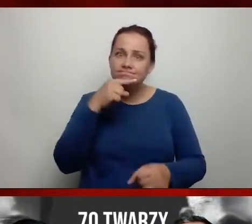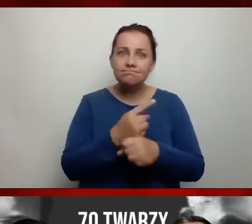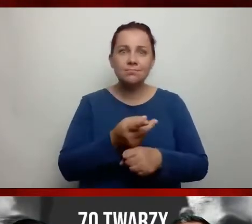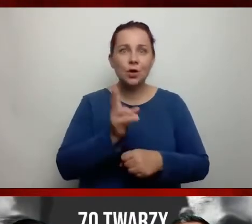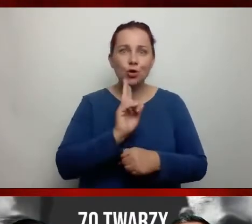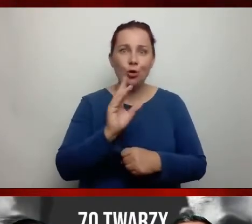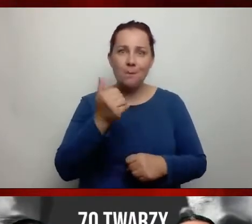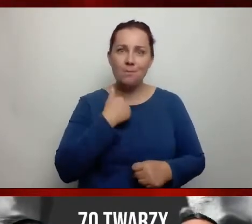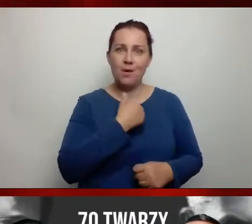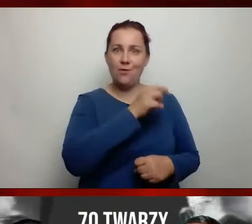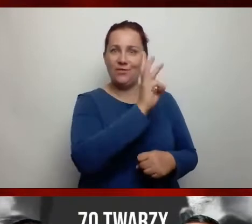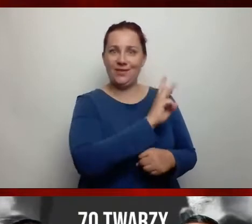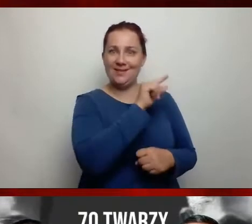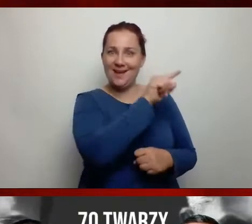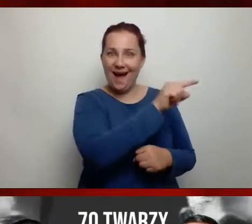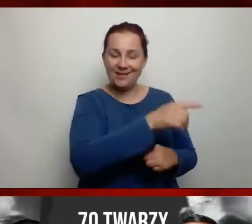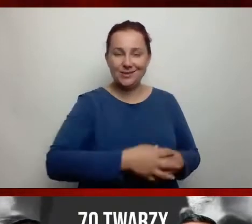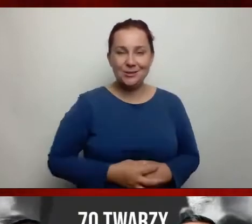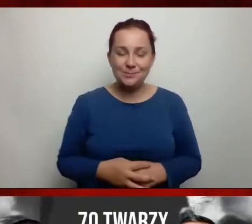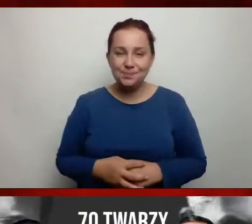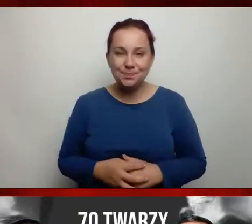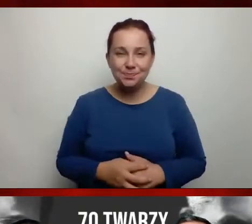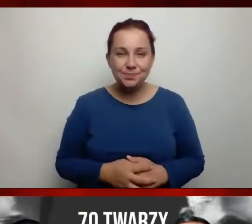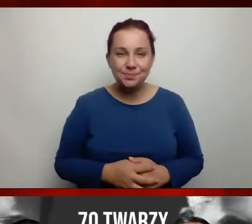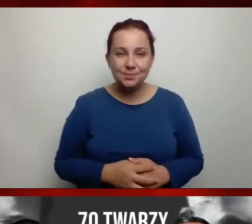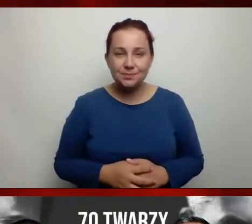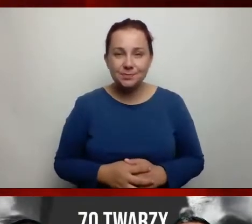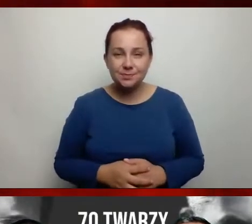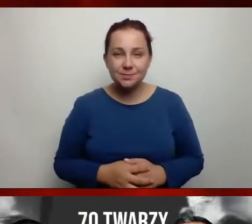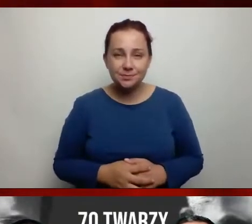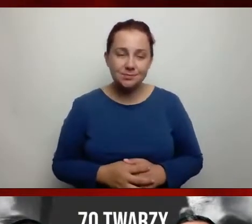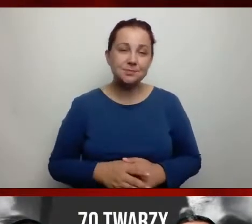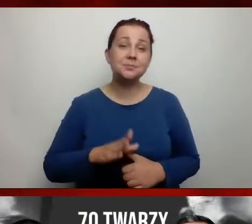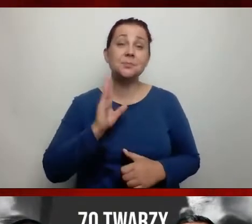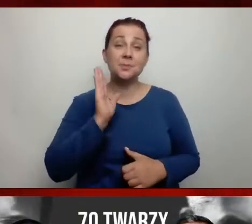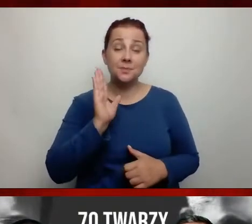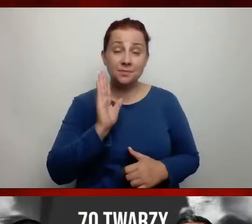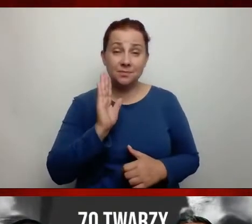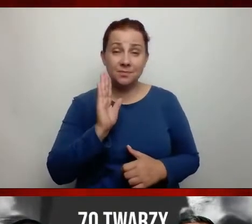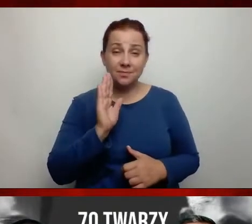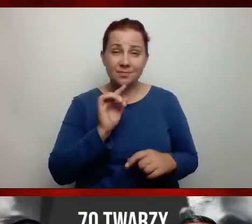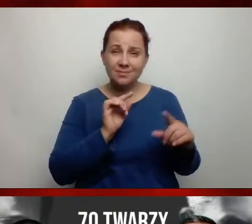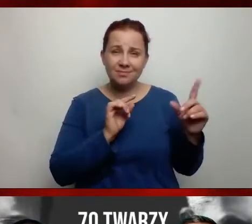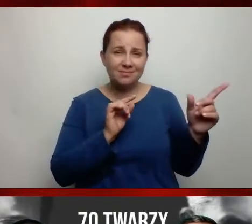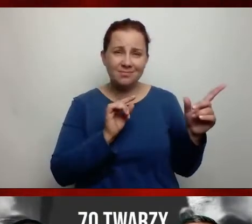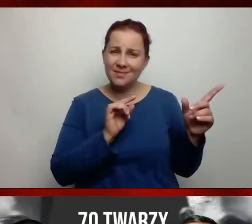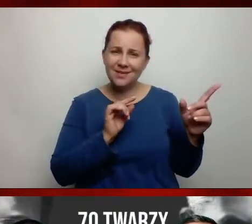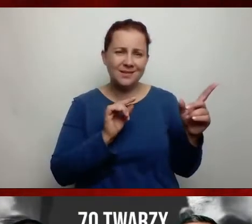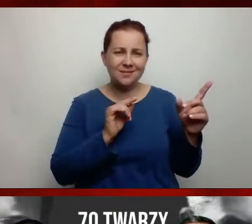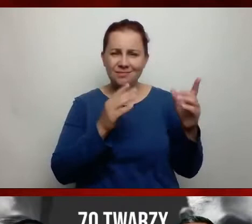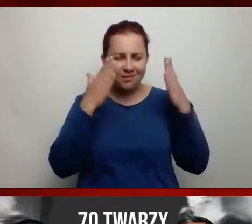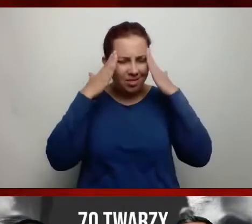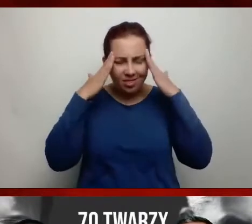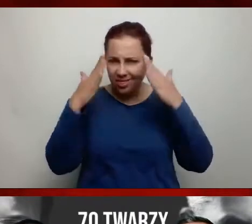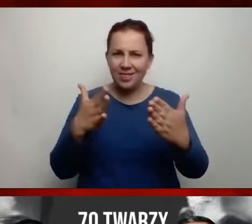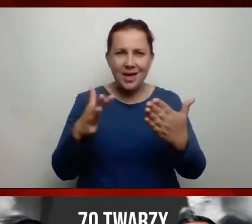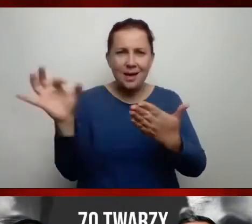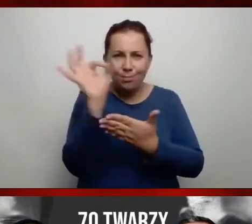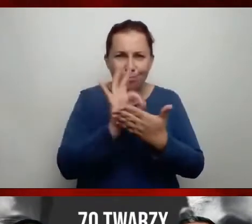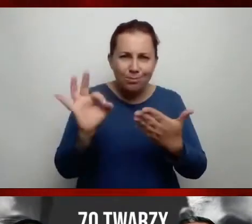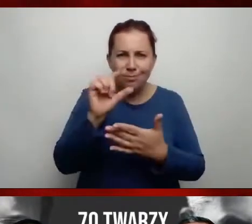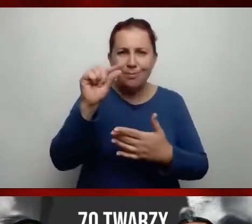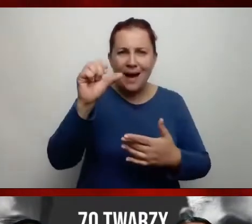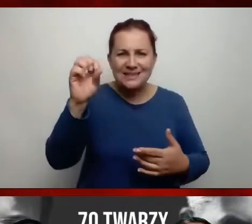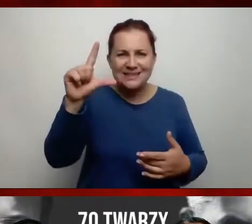o którym Kaczmarski napisał, a Gintowski wyśpiewał. No i w ślad za tym utonął zupełnie w tych pasterach i do tej pory tworzy